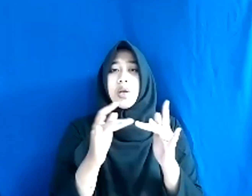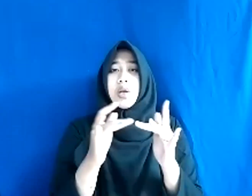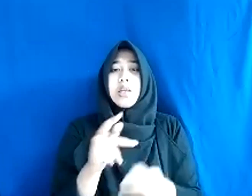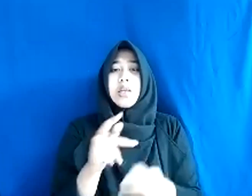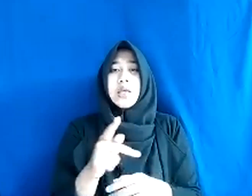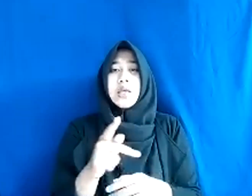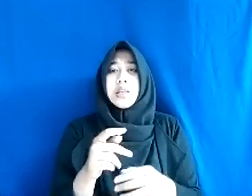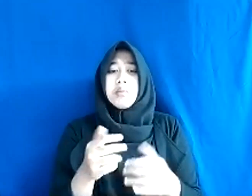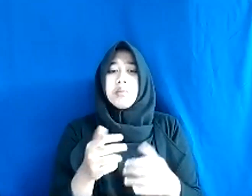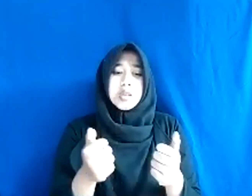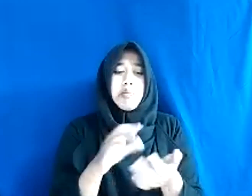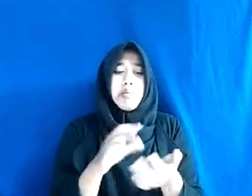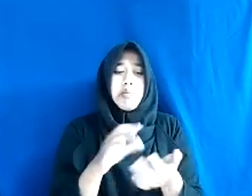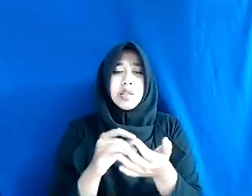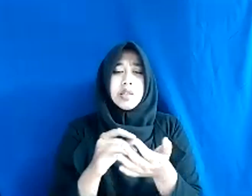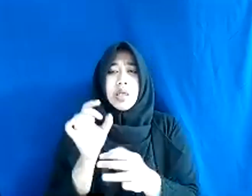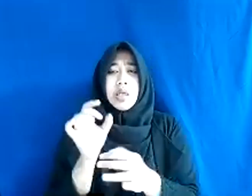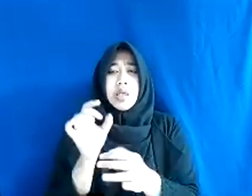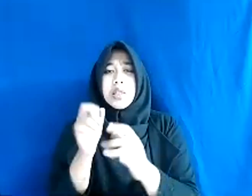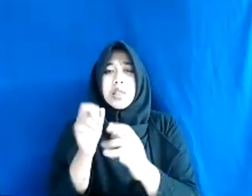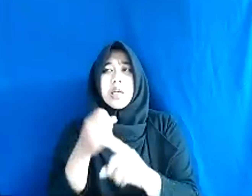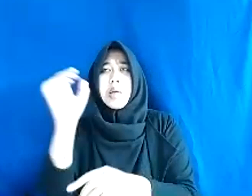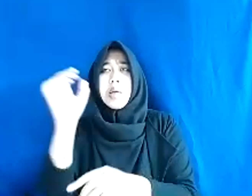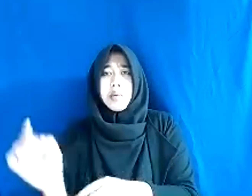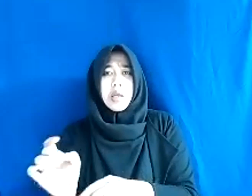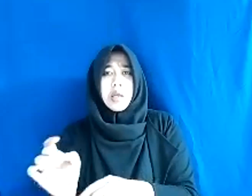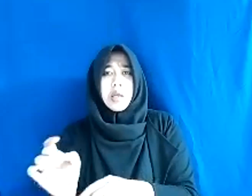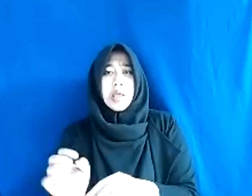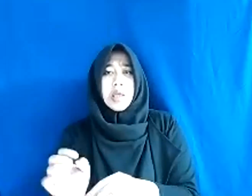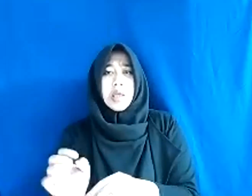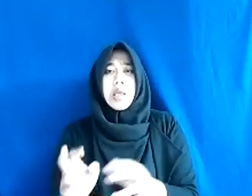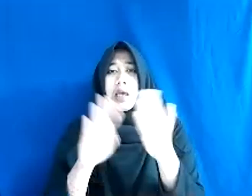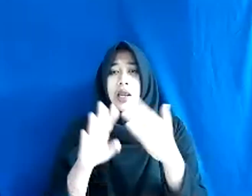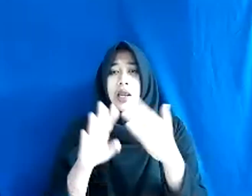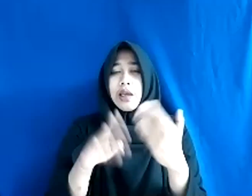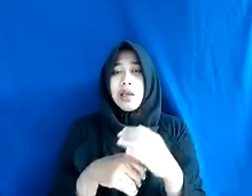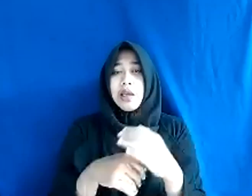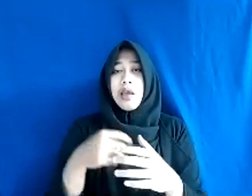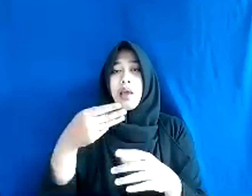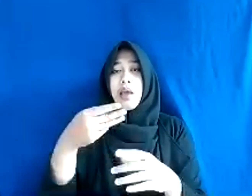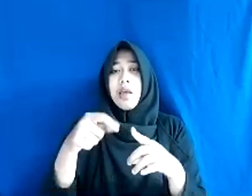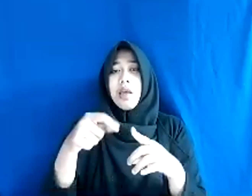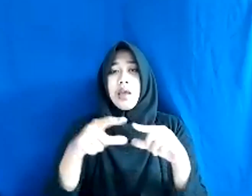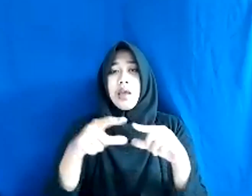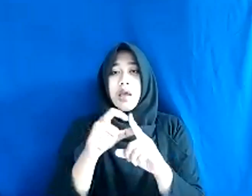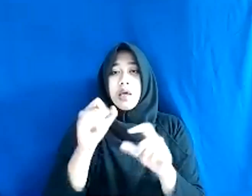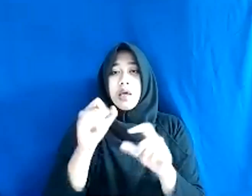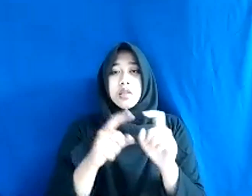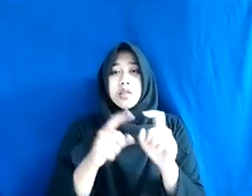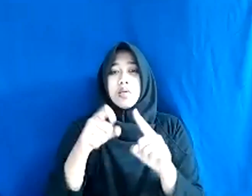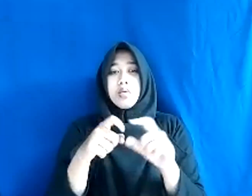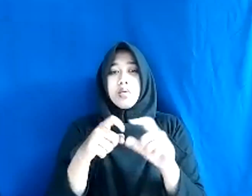lagi-lagi era disrupsi jangan dipakai untuk kesempatan pemerintah juga untuk kemudian berkelindan